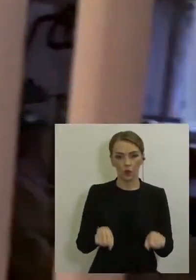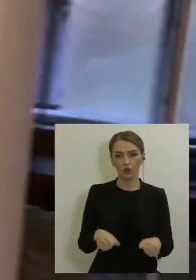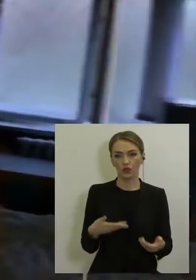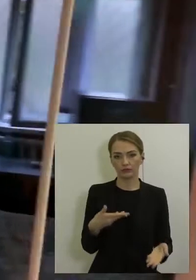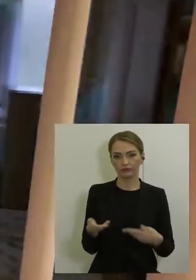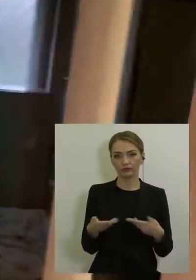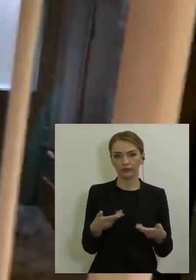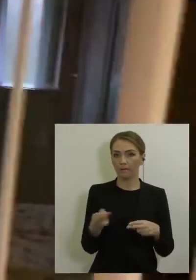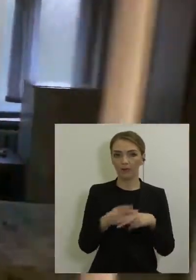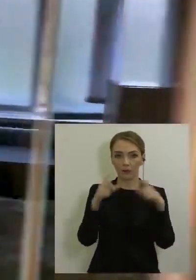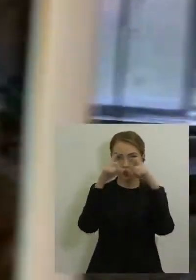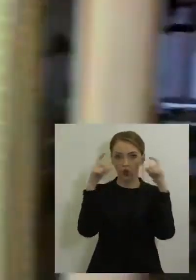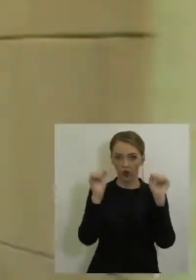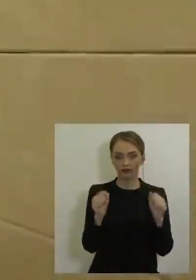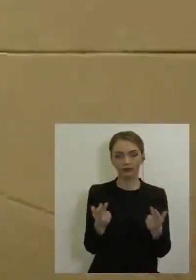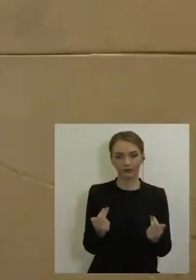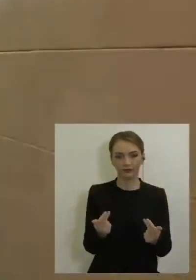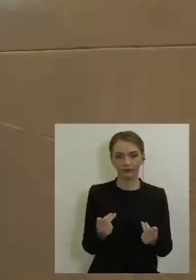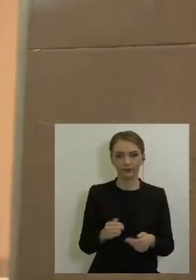розглядати. Без окулярів, так? Да?